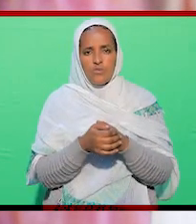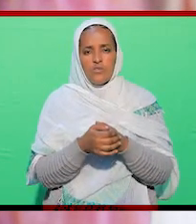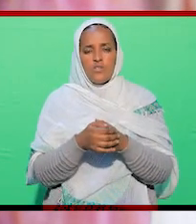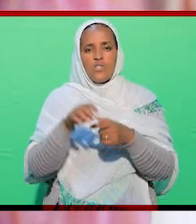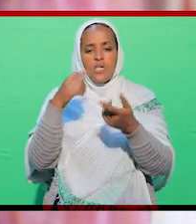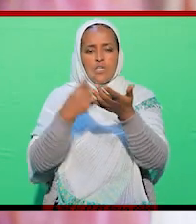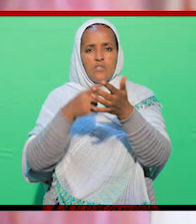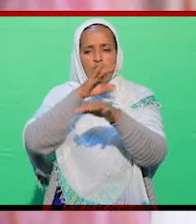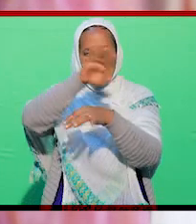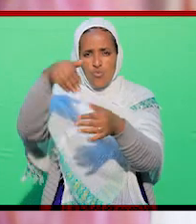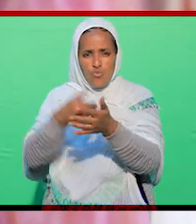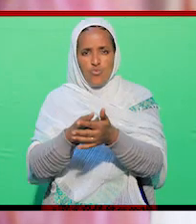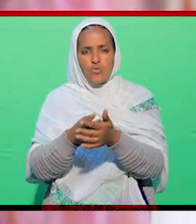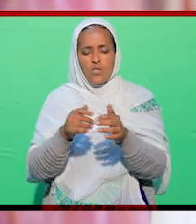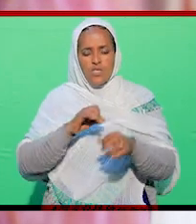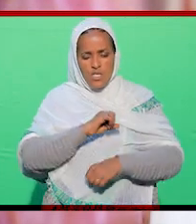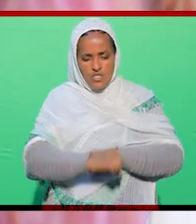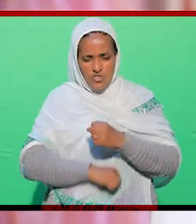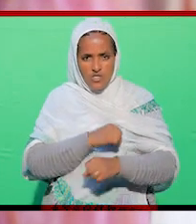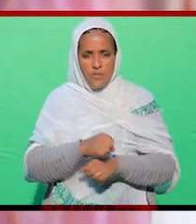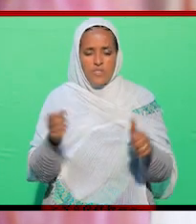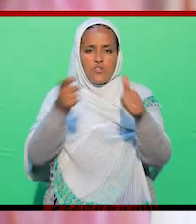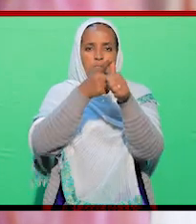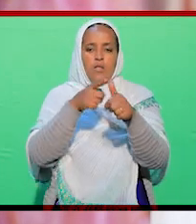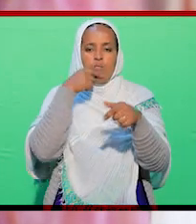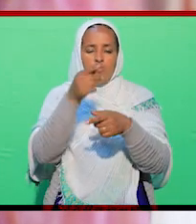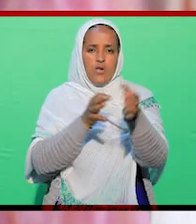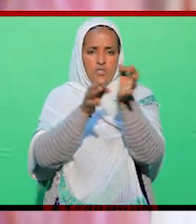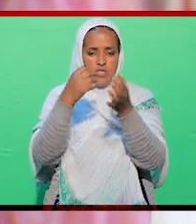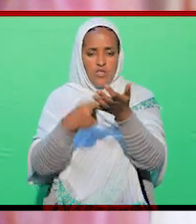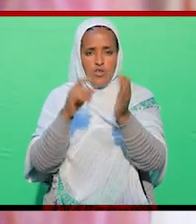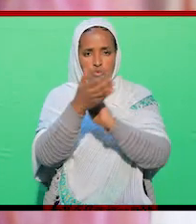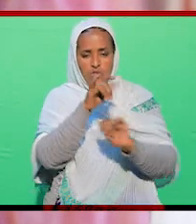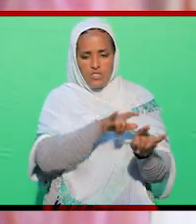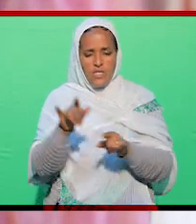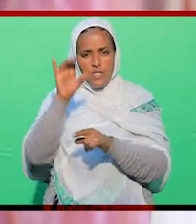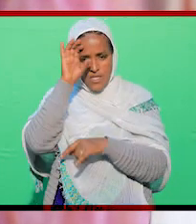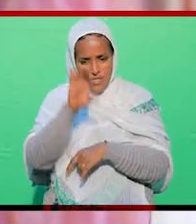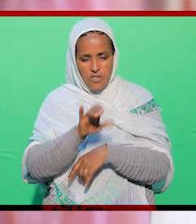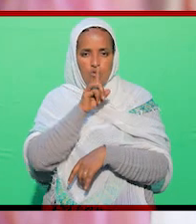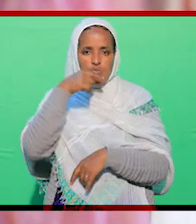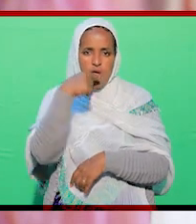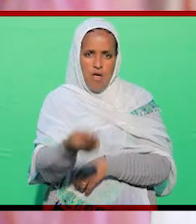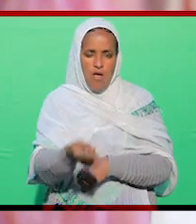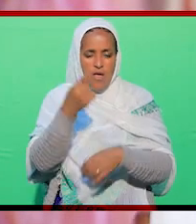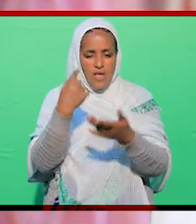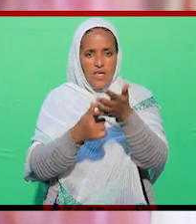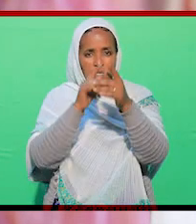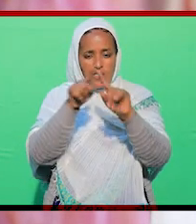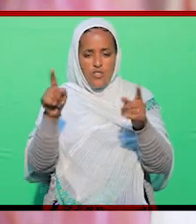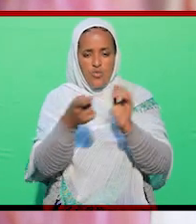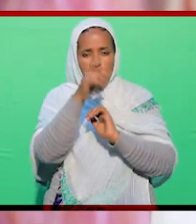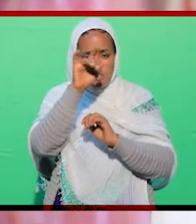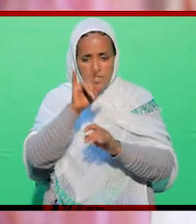እየተፈጸመ ያለው ማለት ነው። ከዚያ ይህ ሁሉ ደግሞ የምጥ መጀመሪያ ነው ብሎ ነው የገለጸው። ይህ ይሆን ዘንድ ግድ